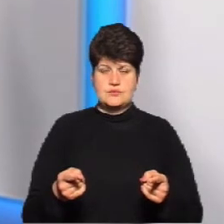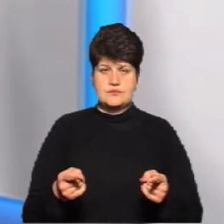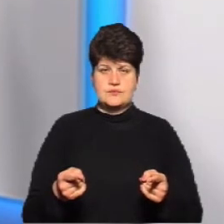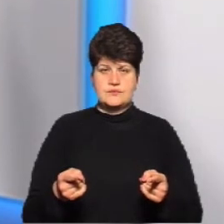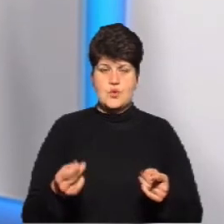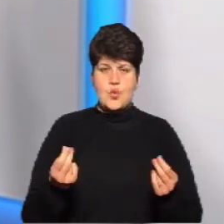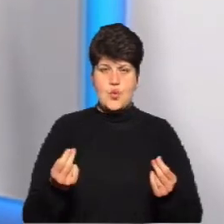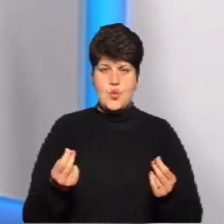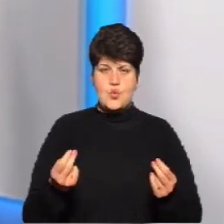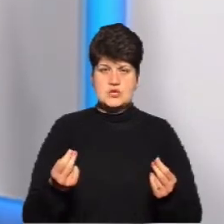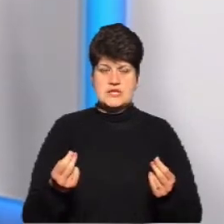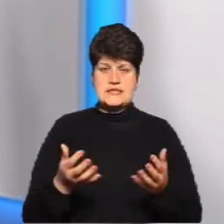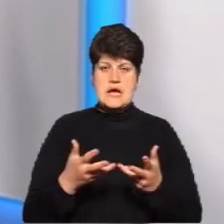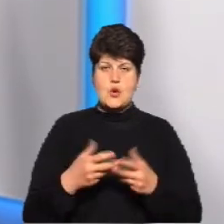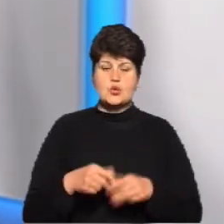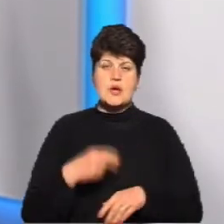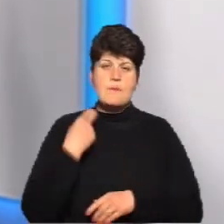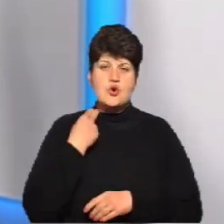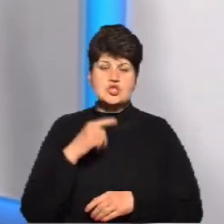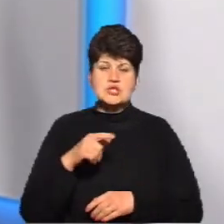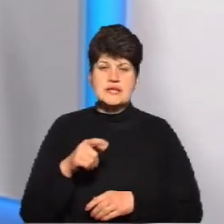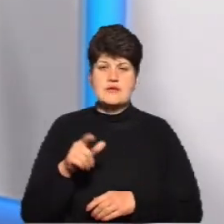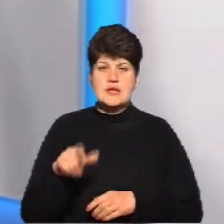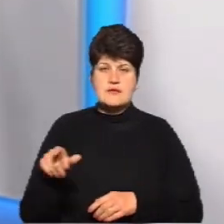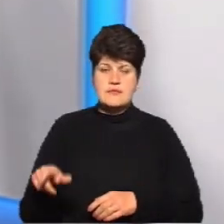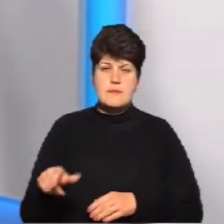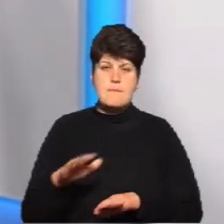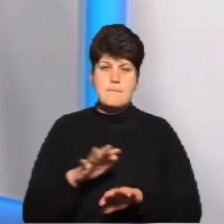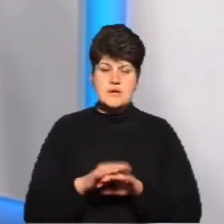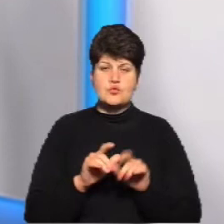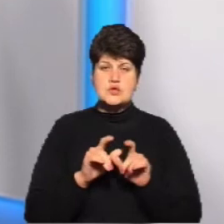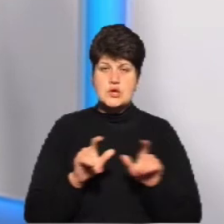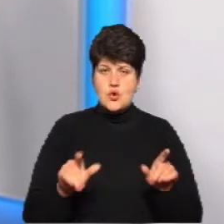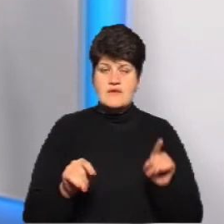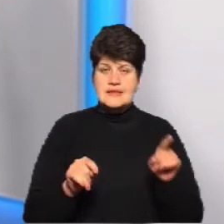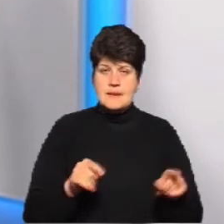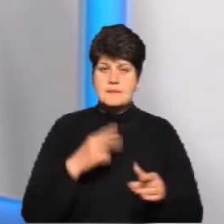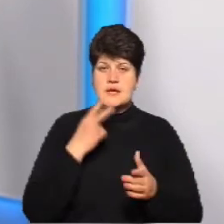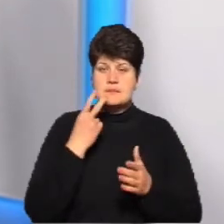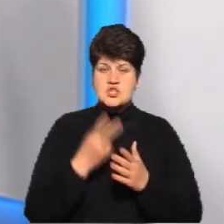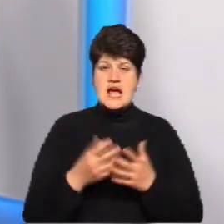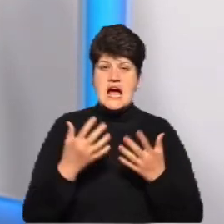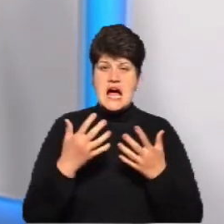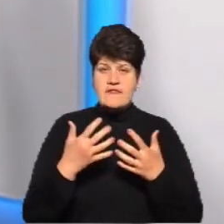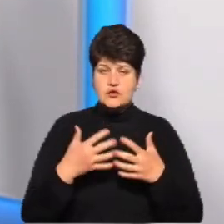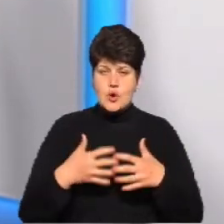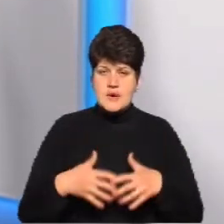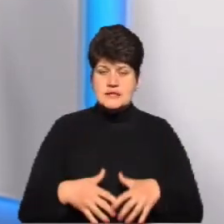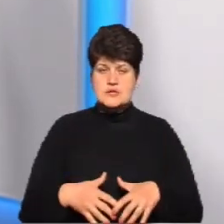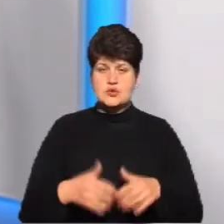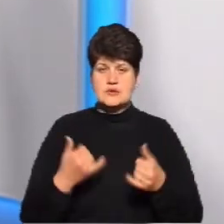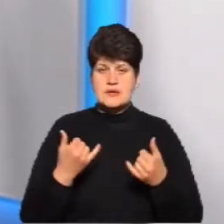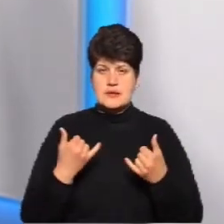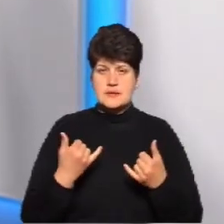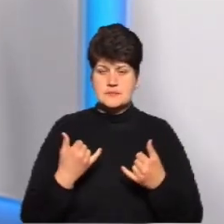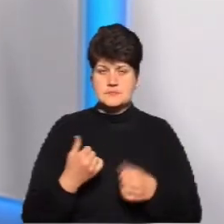коштів за рахунками боржників в банківських установах, і цей механізм передбачає таку автоматизовану тепер процедуру